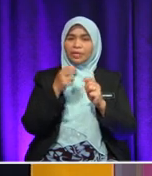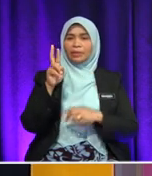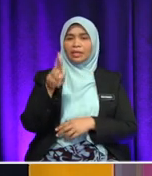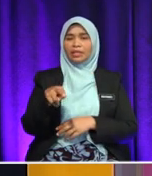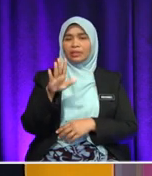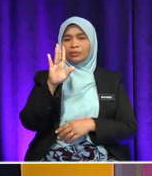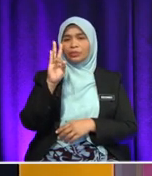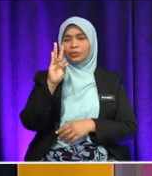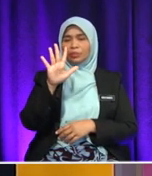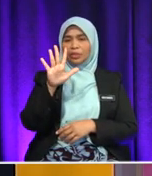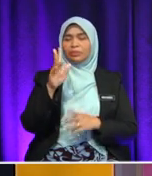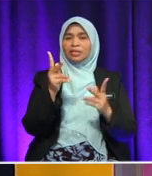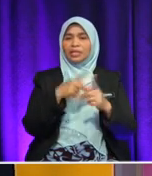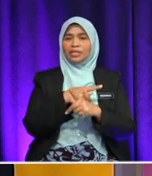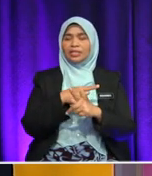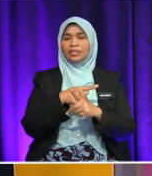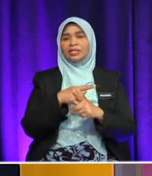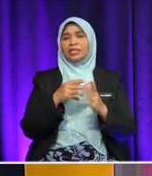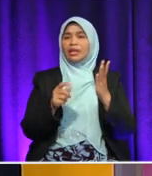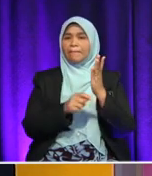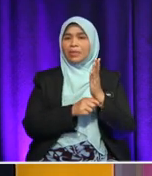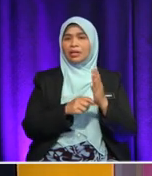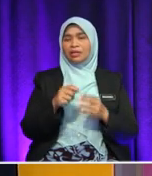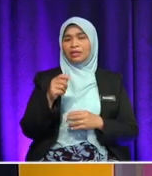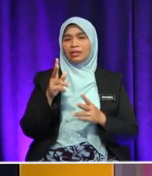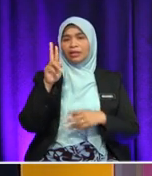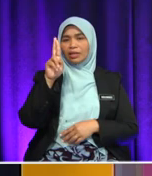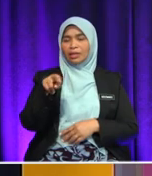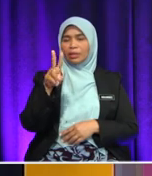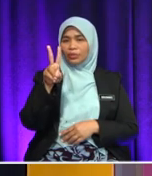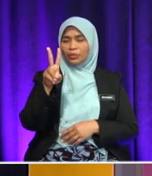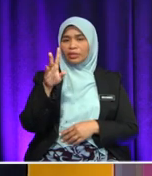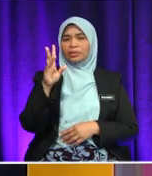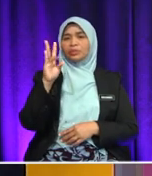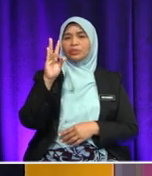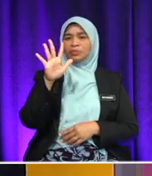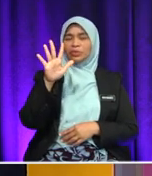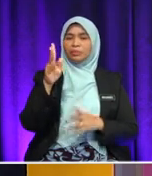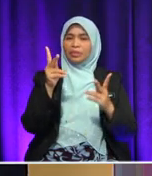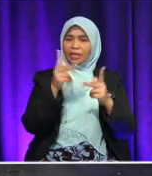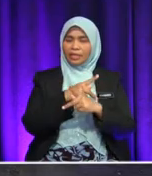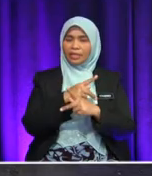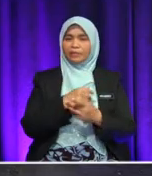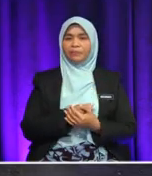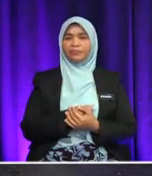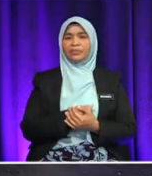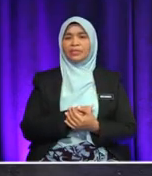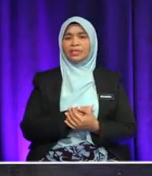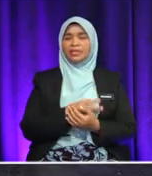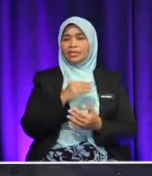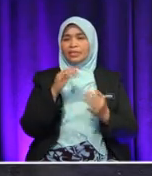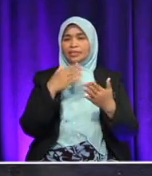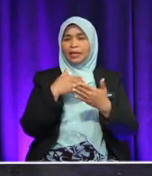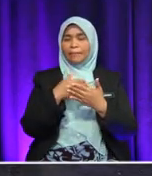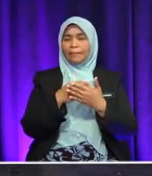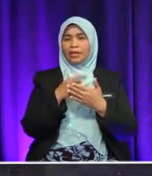sekiranya kita laksanakan salat tersebut dengan satu salam empat rakaat satu salam